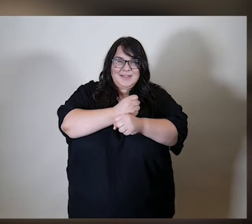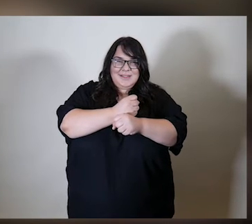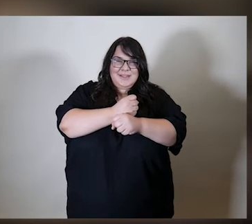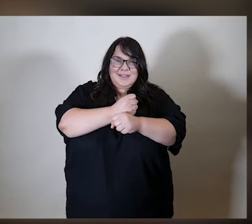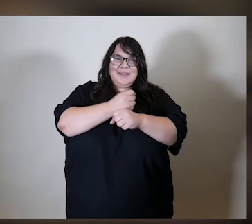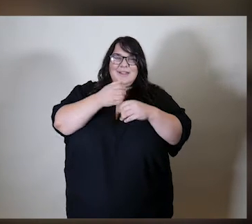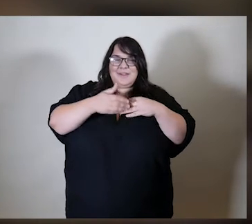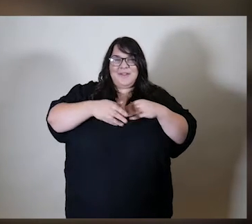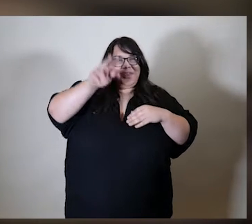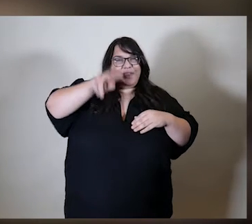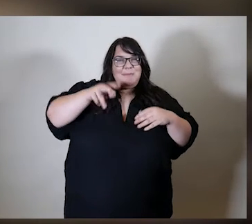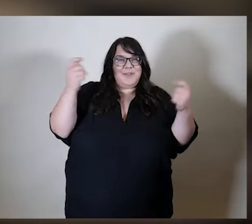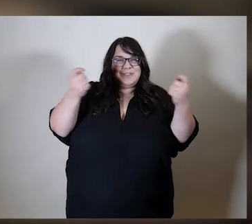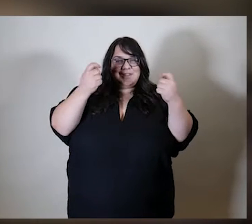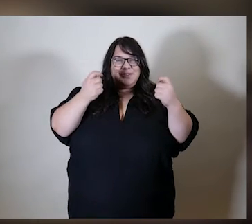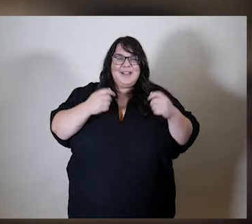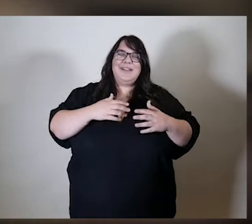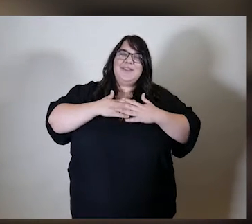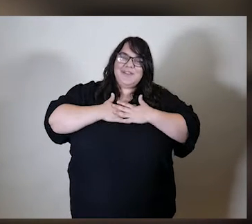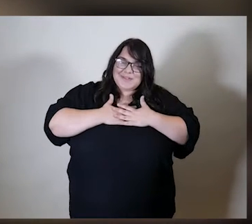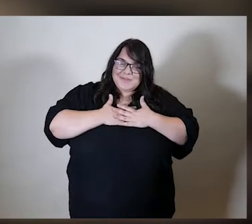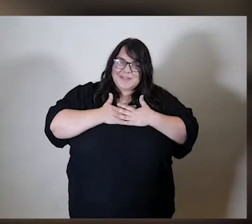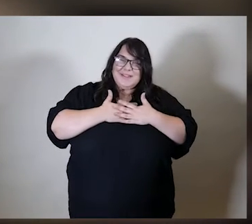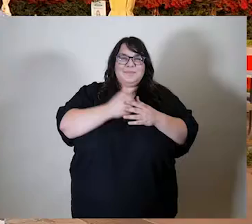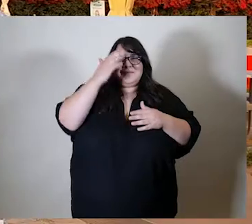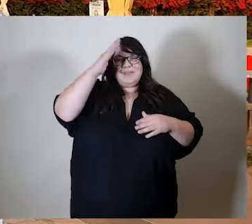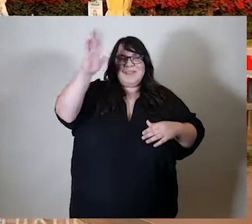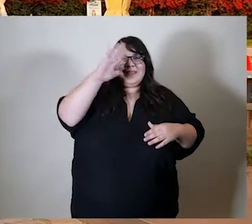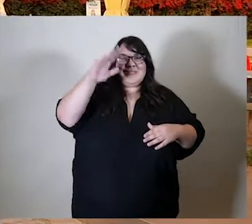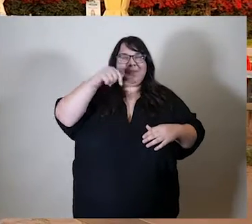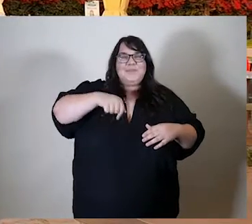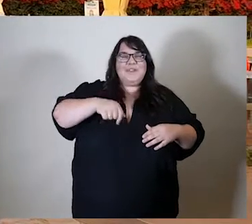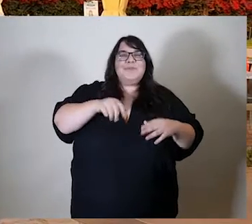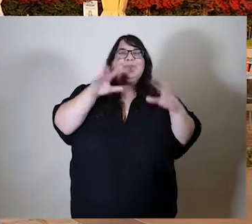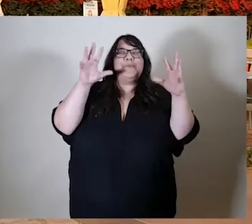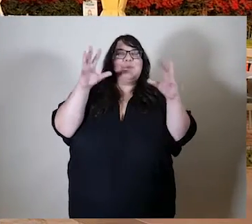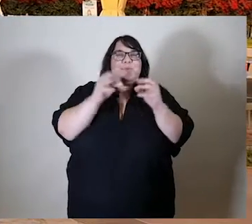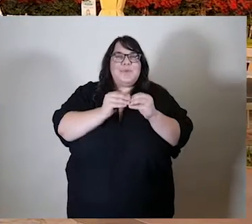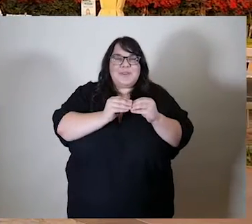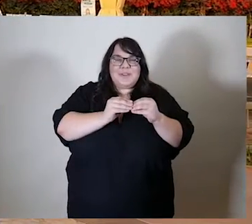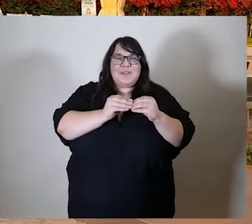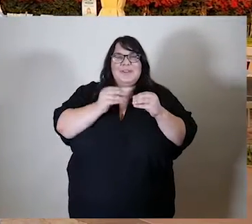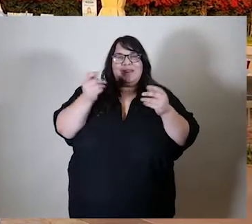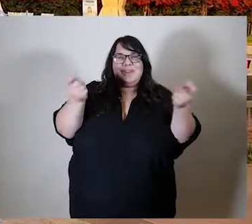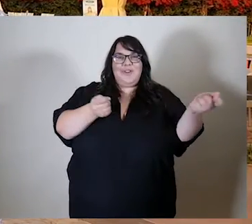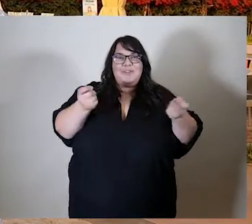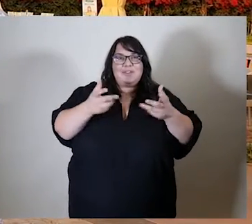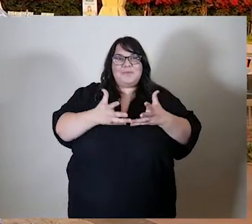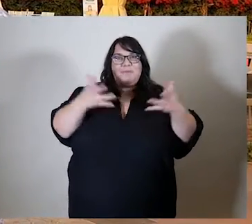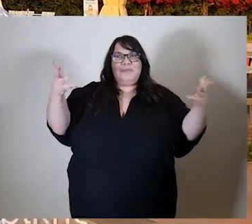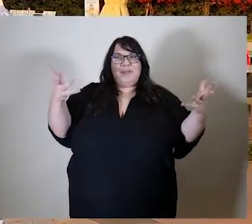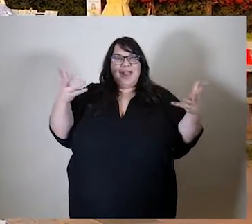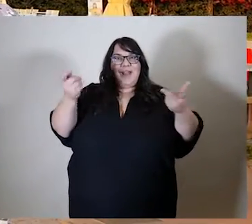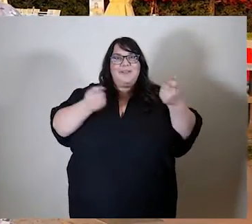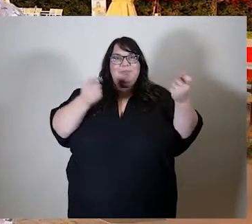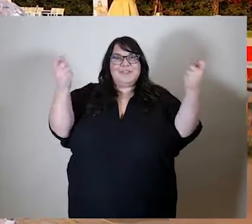σε ό,τι κάνουμε αυτό το διήμερο. Ευχαριστούμε θερμά. Χαιρετίζουμε και φέτος τους διοργανωτές αυτής